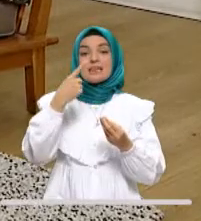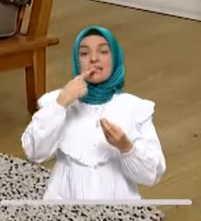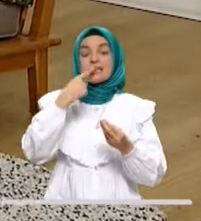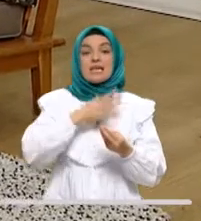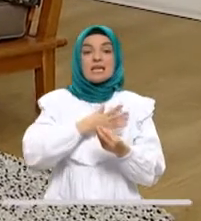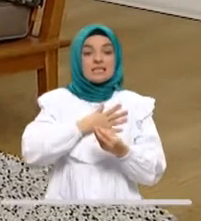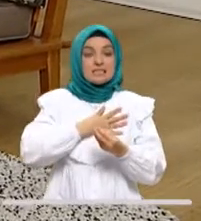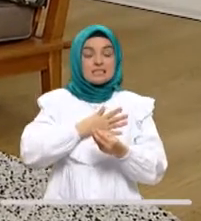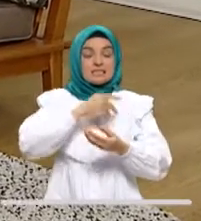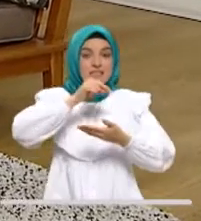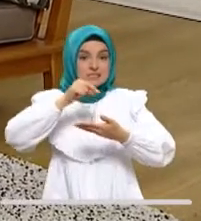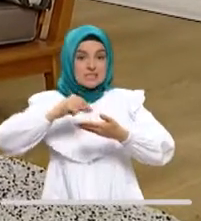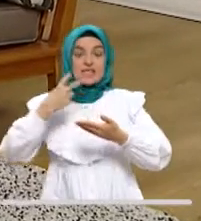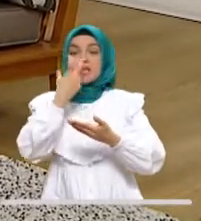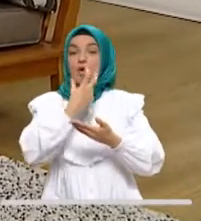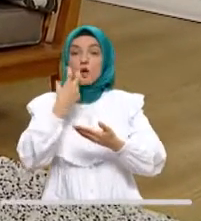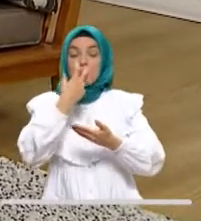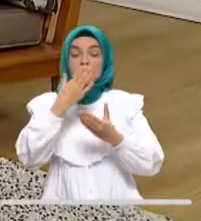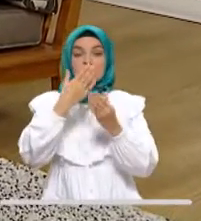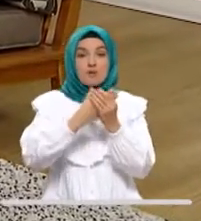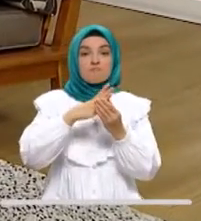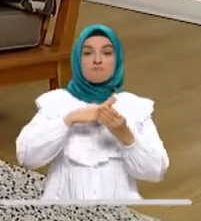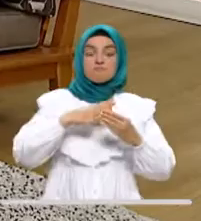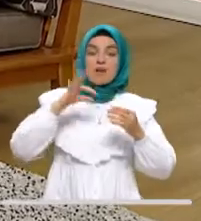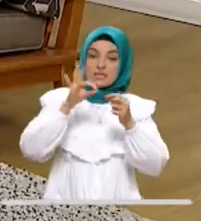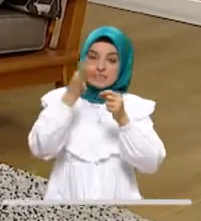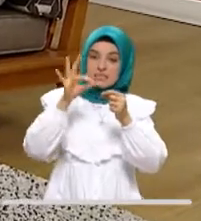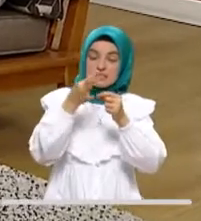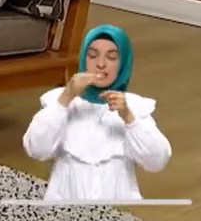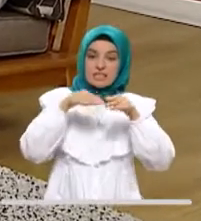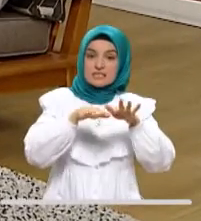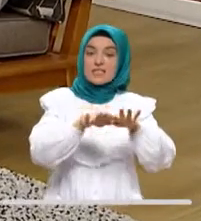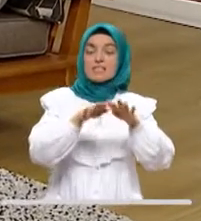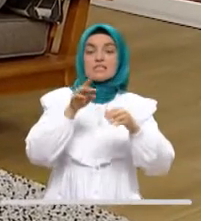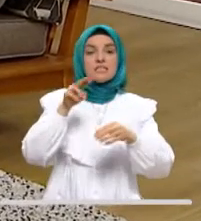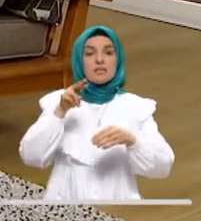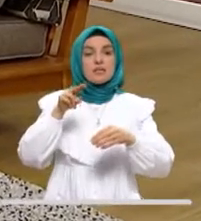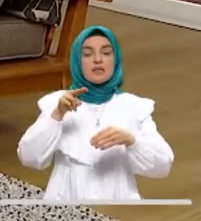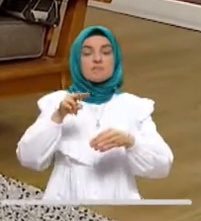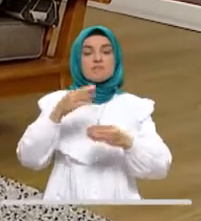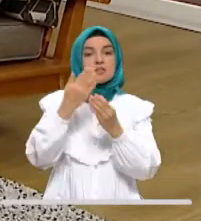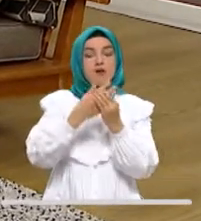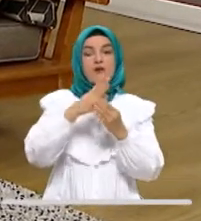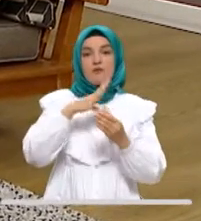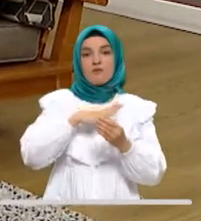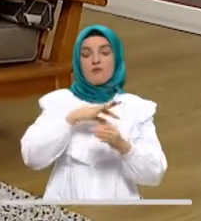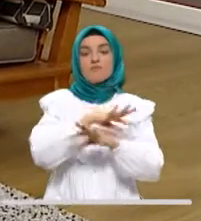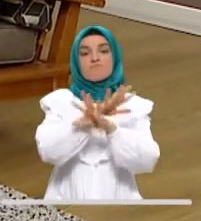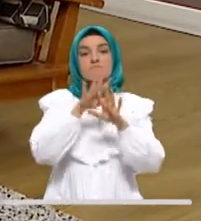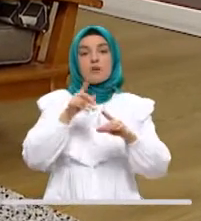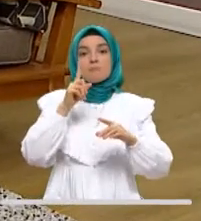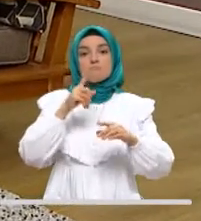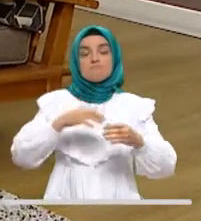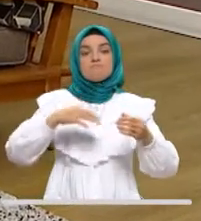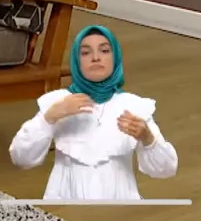yazı, müzik dersi alıyorlar ve dikiş, nakış vesaire gibi işleme dersleri. Mutlaka her biri bir müzik aleti